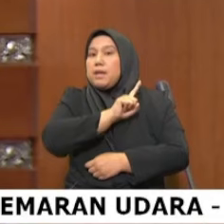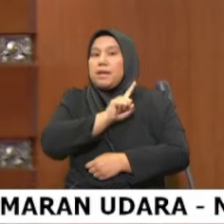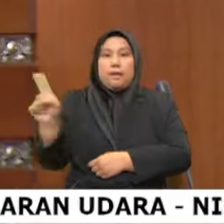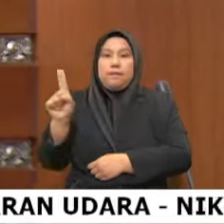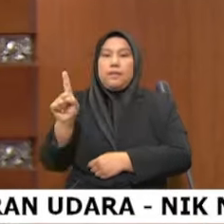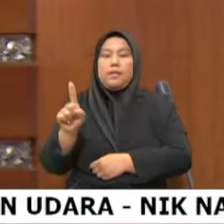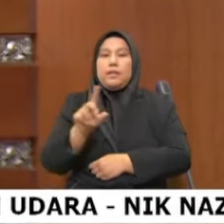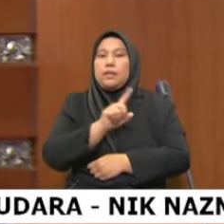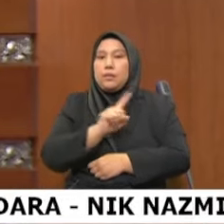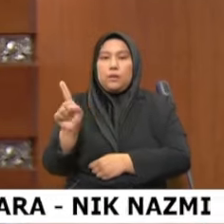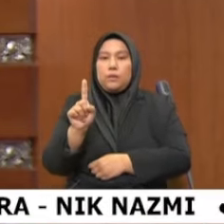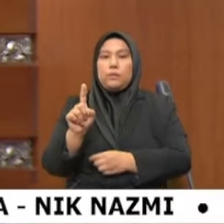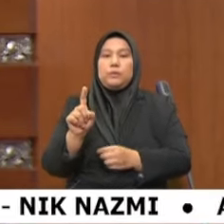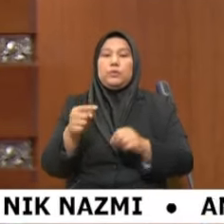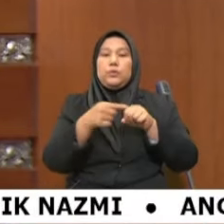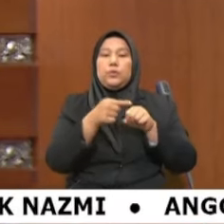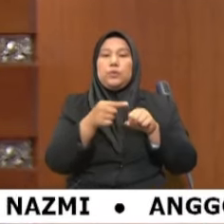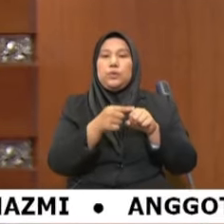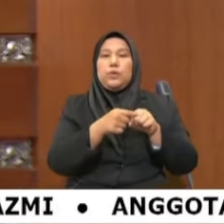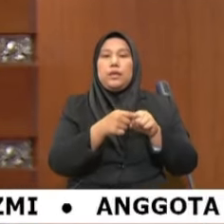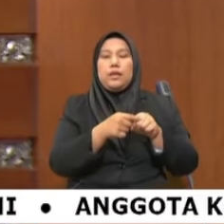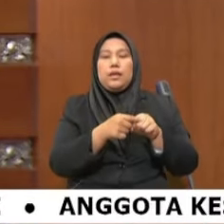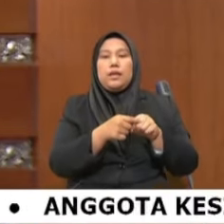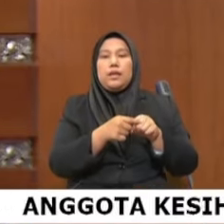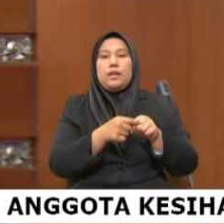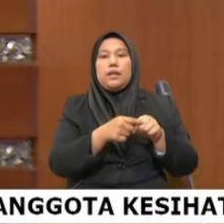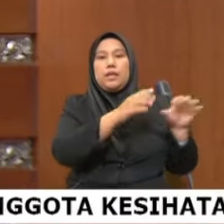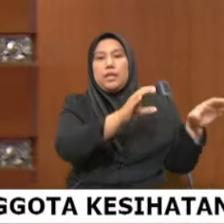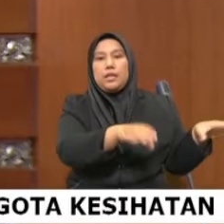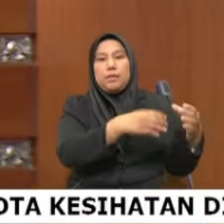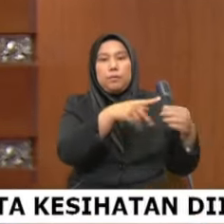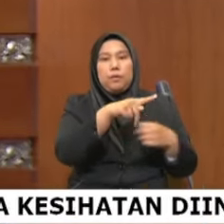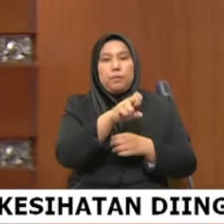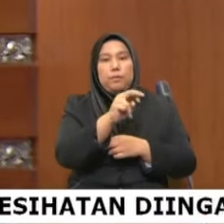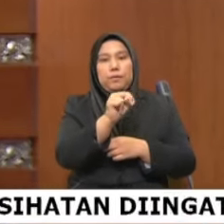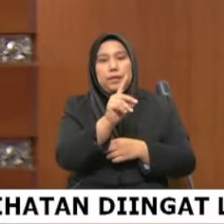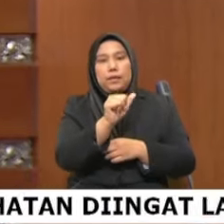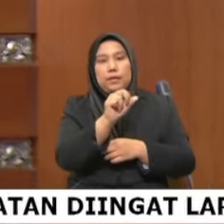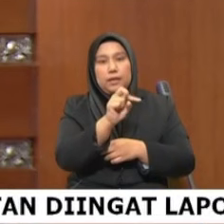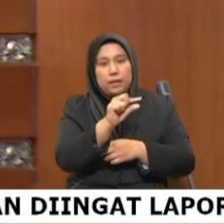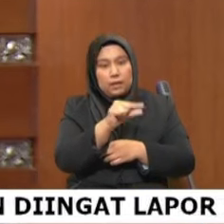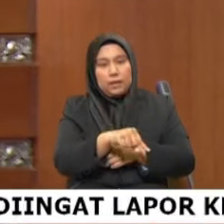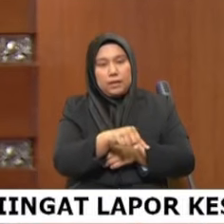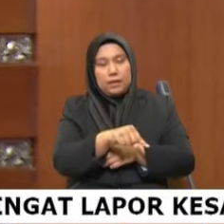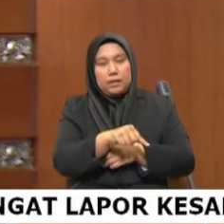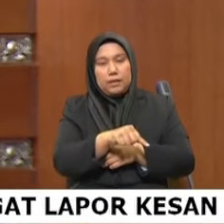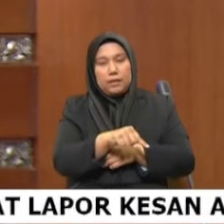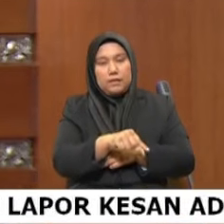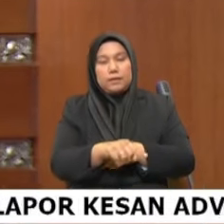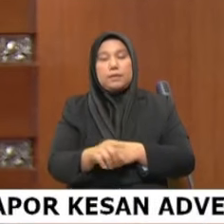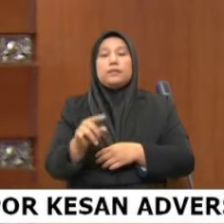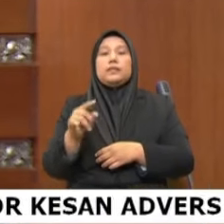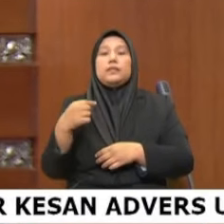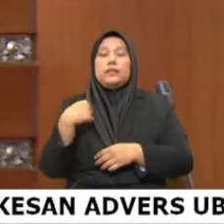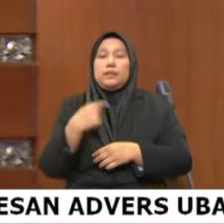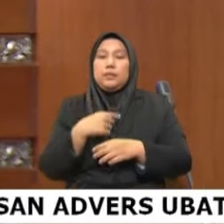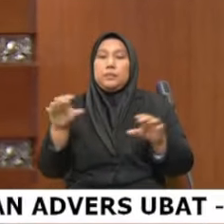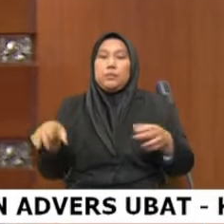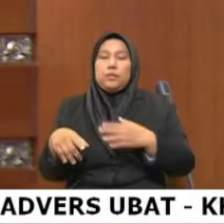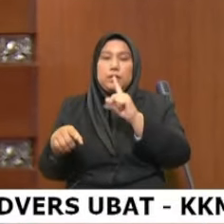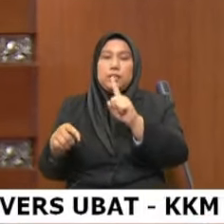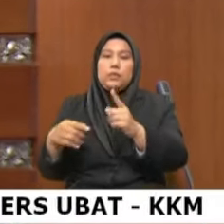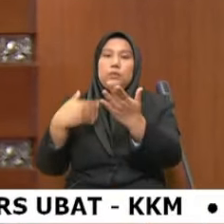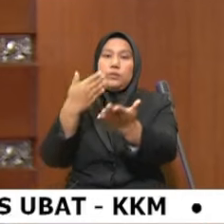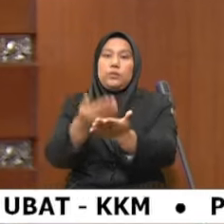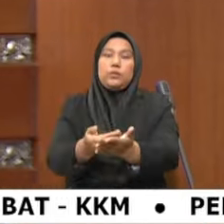Yang Berhormat Pendang. Jadi saya merasakan bahawa walaupun kita membuat satu usul untuk merujuk